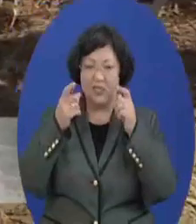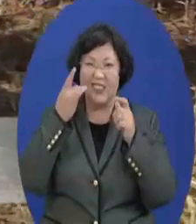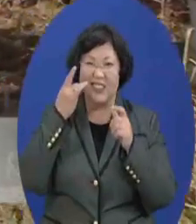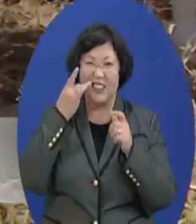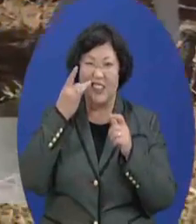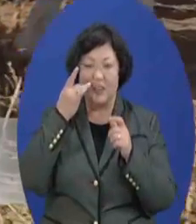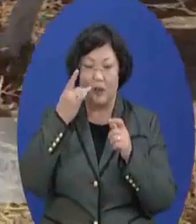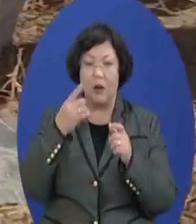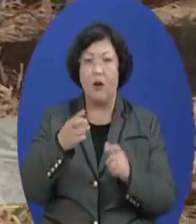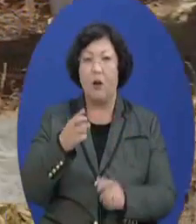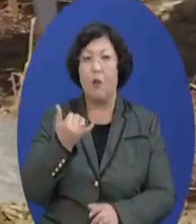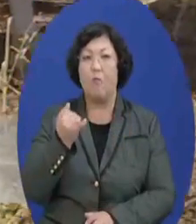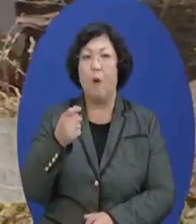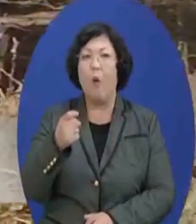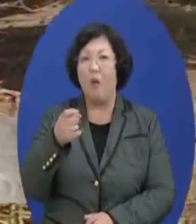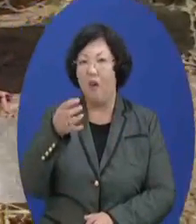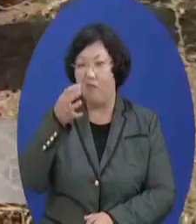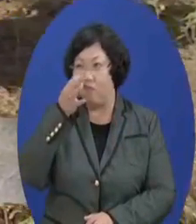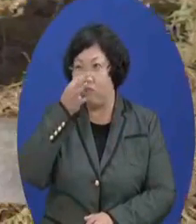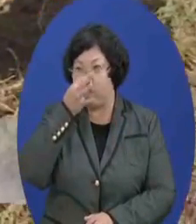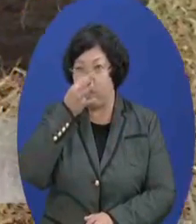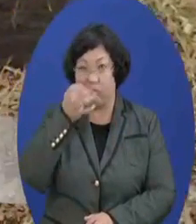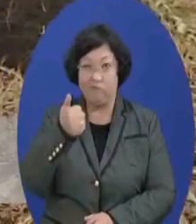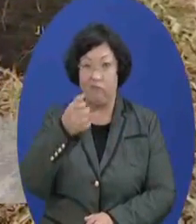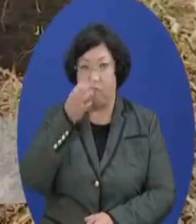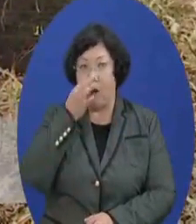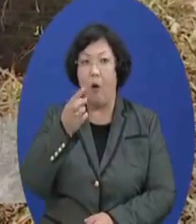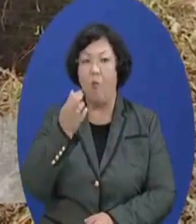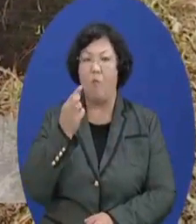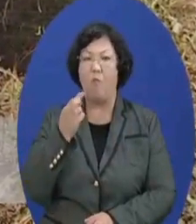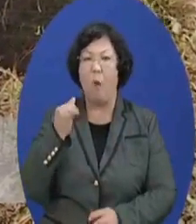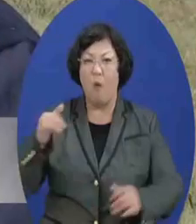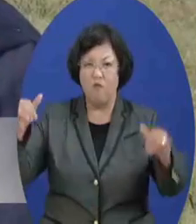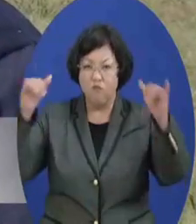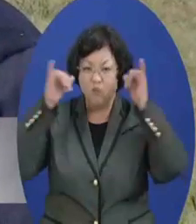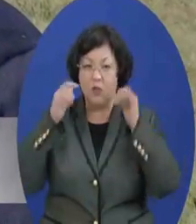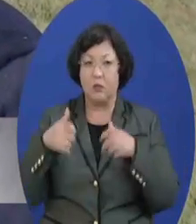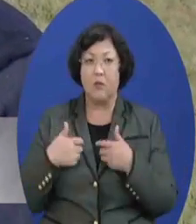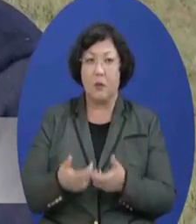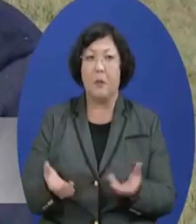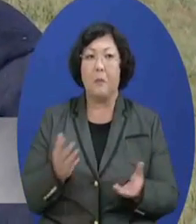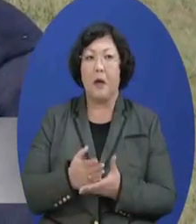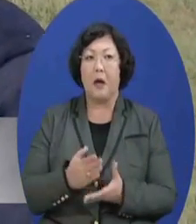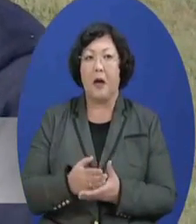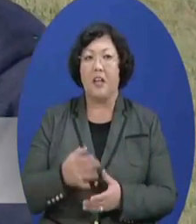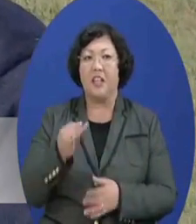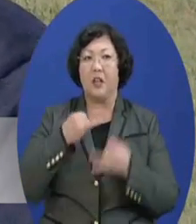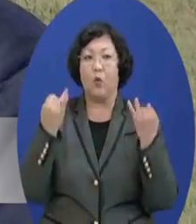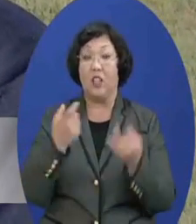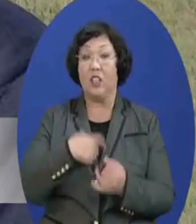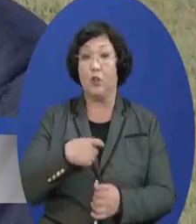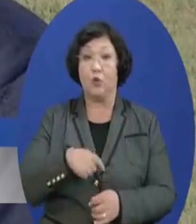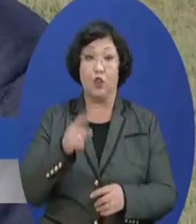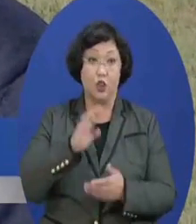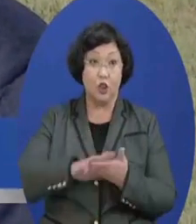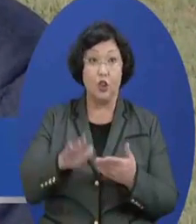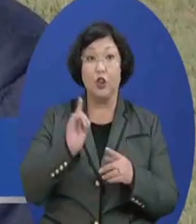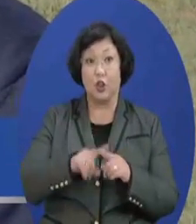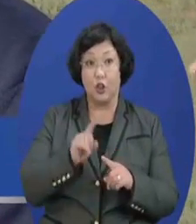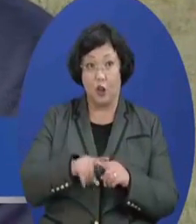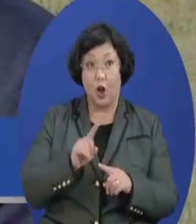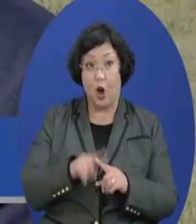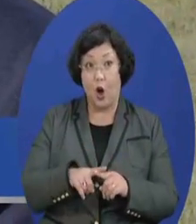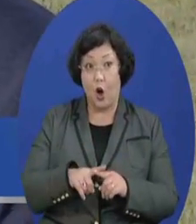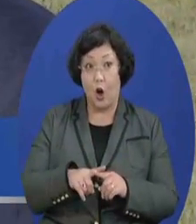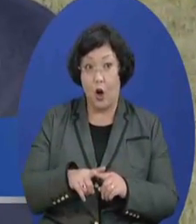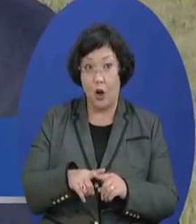бухыг тус тус өгч цөм сүргийн үржлийн аж ахуйн суурийг тавиад байна. За их хурлын гишүүд дотор бас энэ шинэ хөдөө лобби бүлгэж